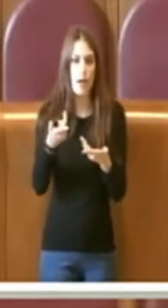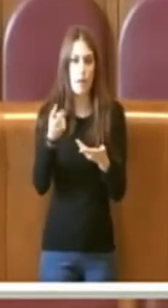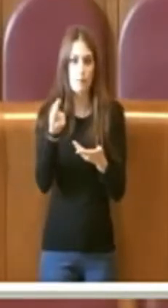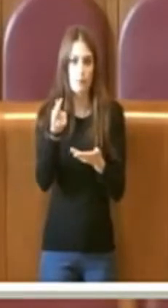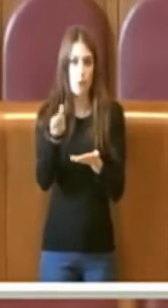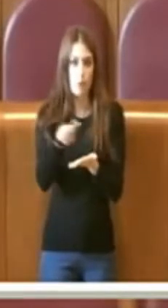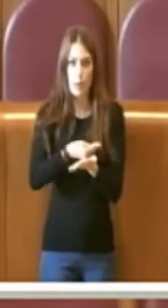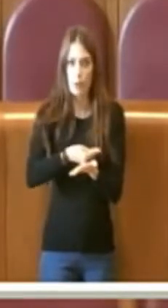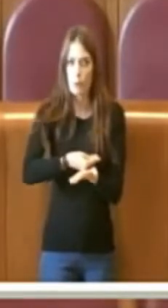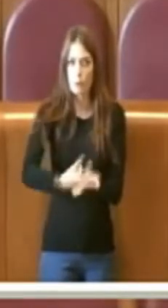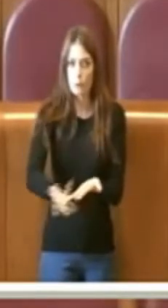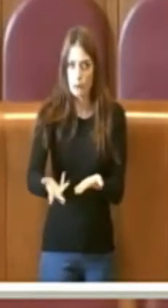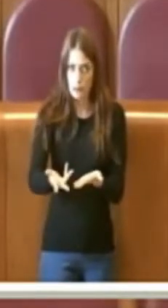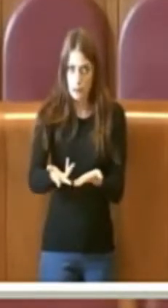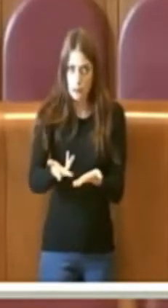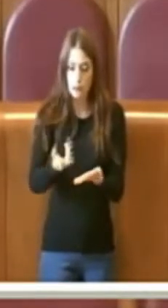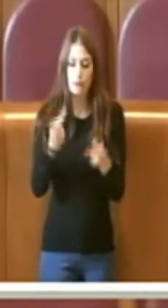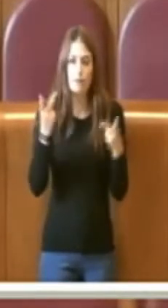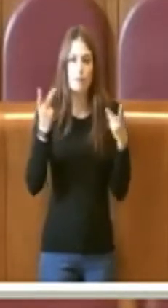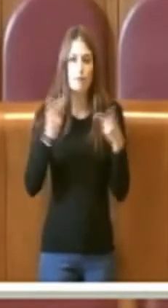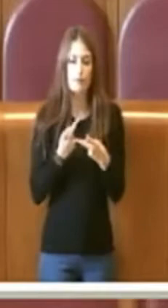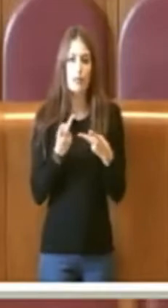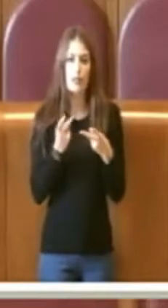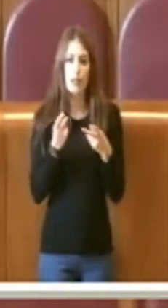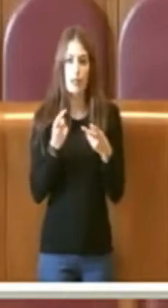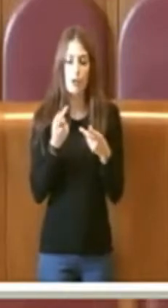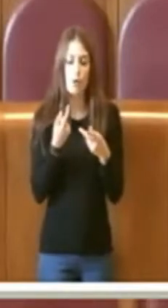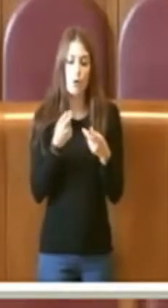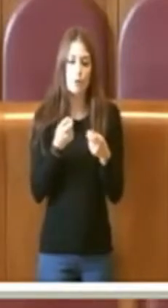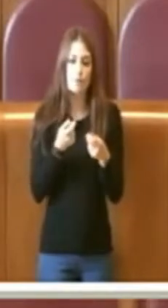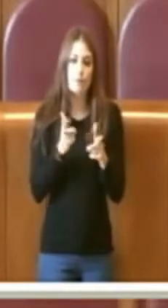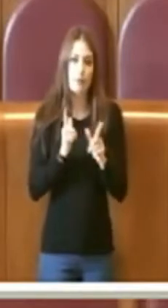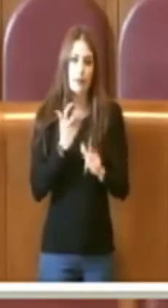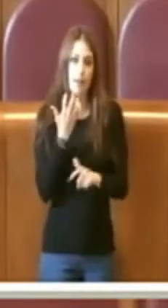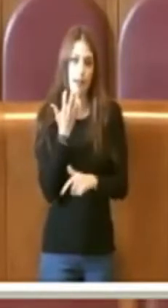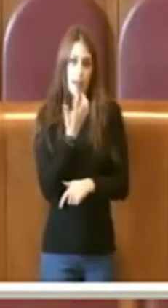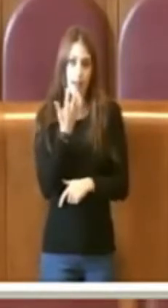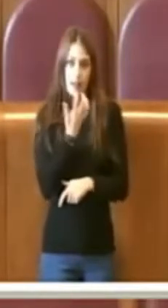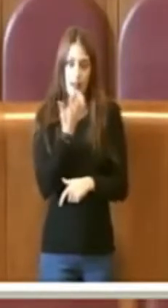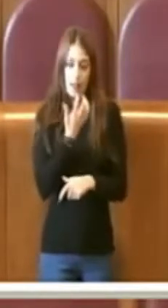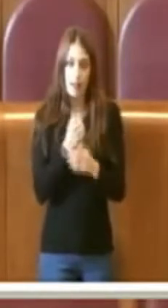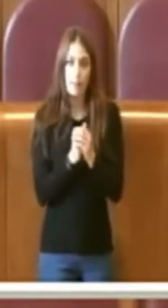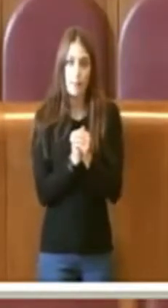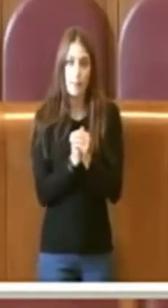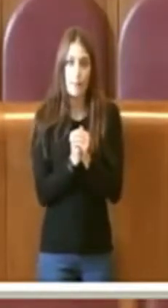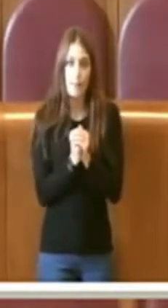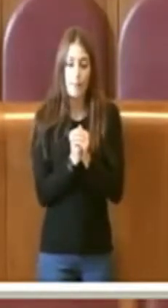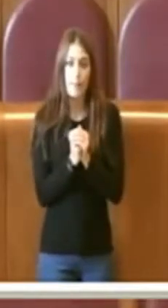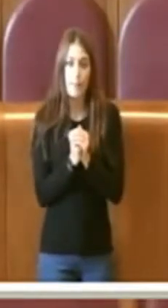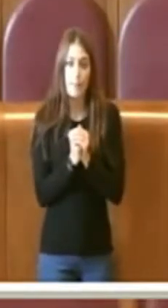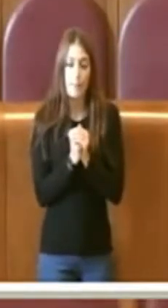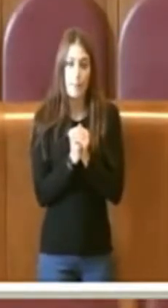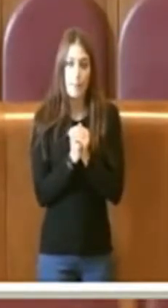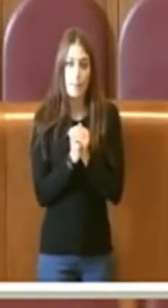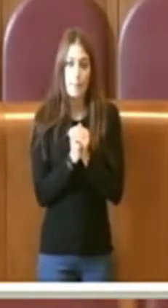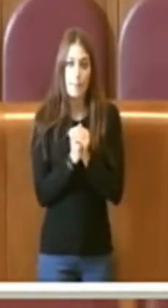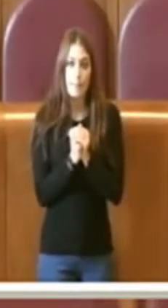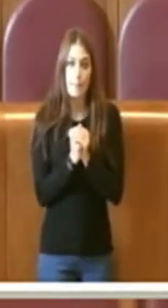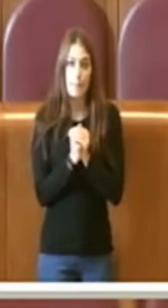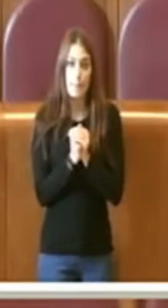compendio, davvero mi viene da sorridere. Questo percorso